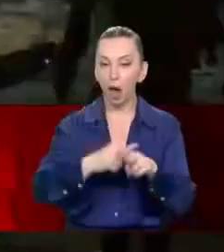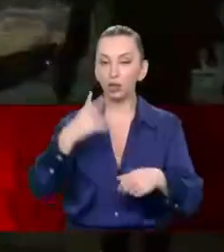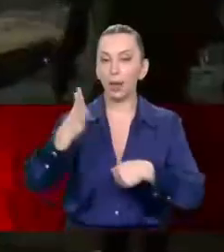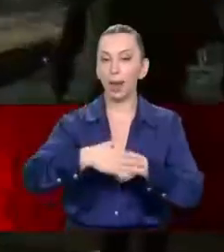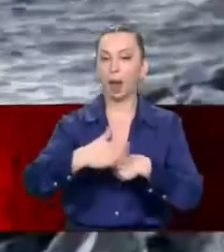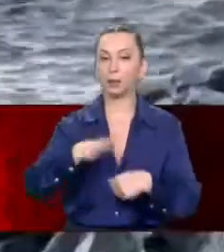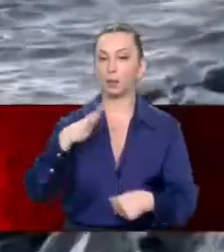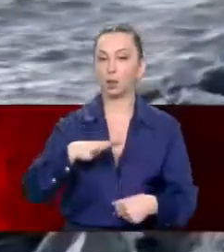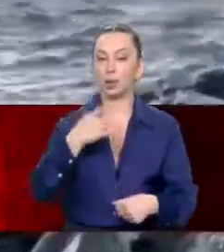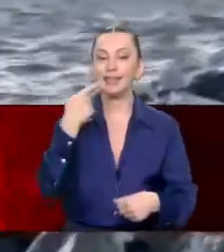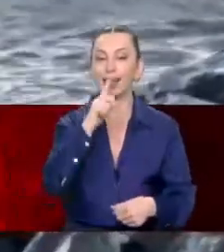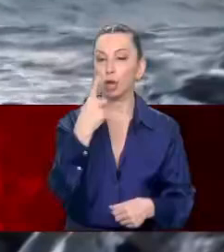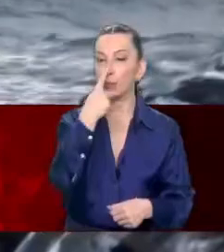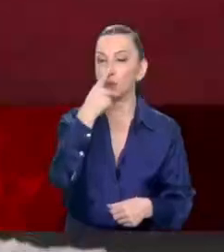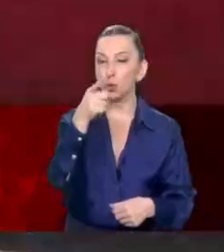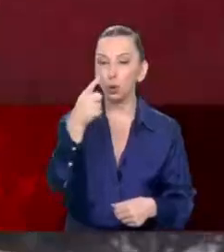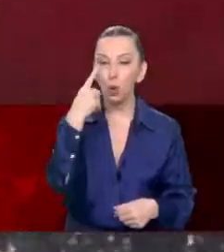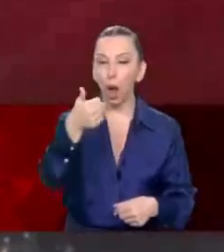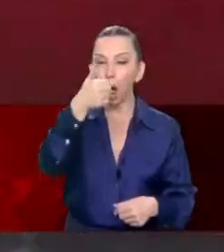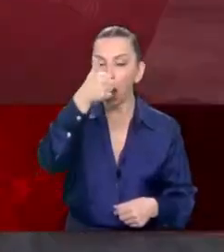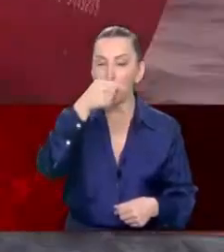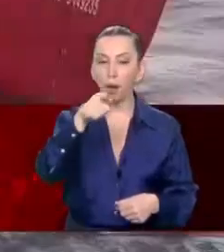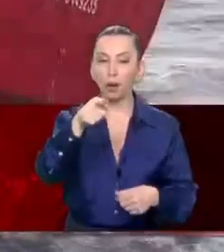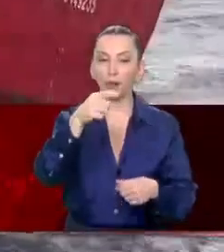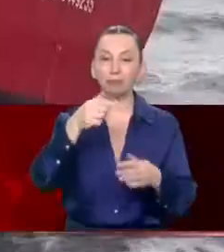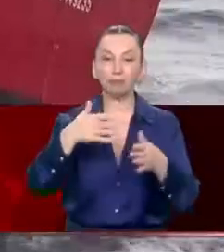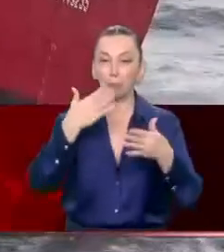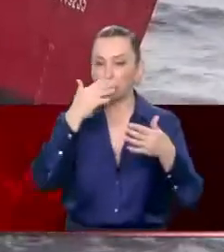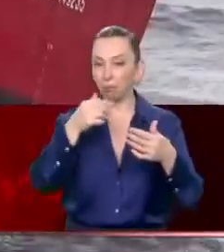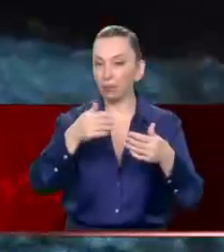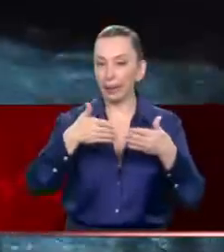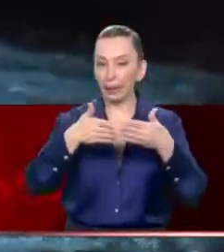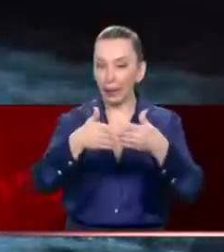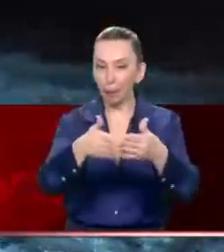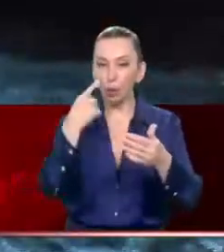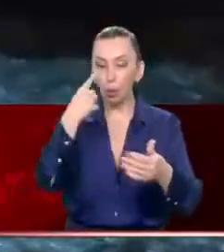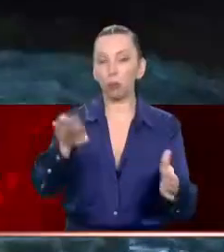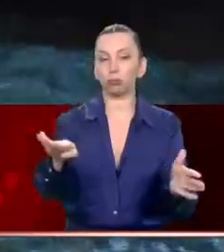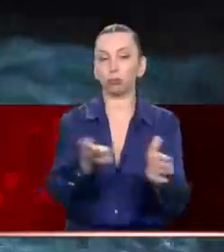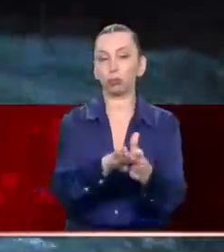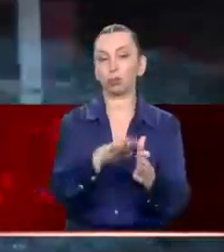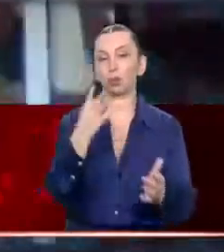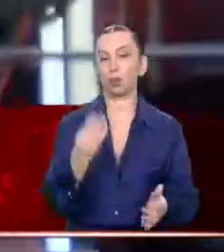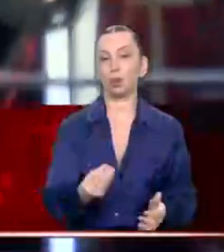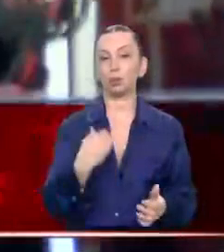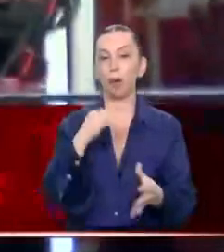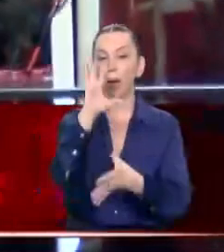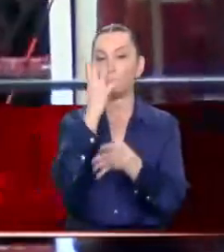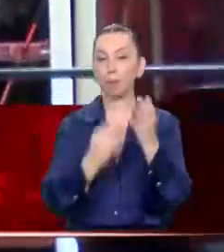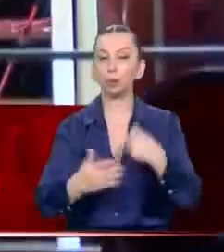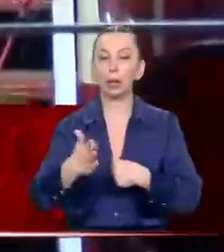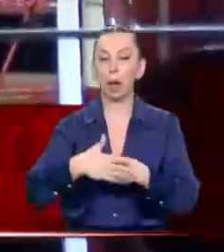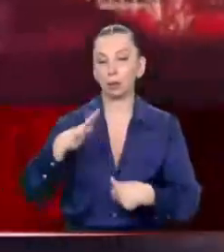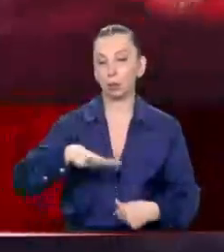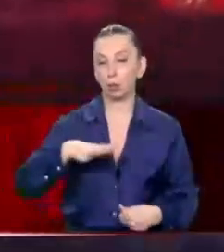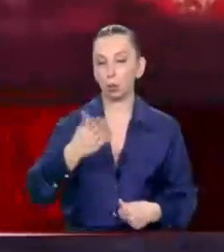yardım, Meyrek. Zeytinburnu açıklarında 600 ton akaryakıt yüklü tanker karaya oturdu. Acil zanırcaz. Batıyoruz. Gemi